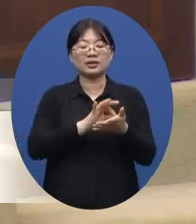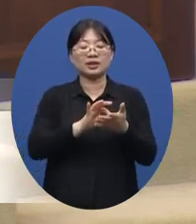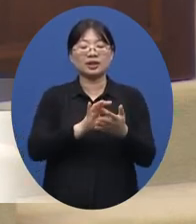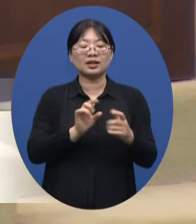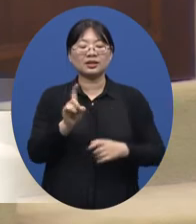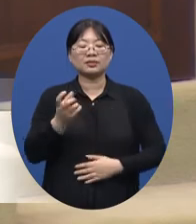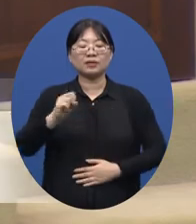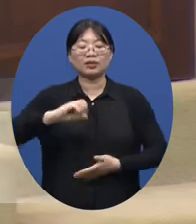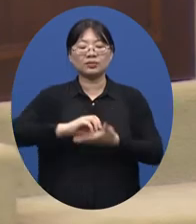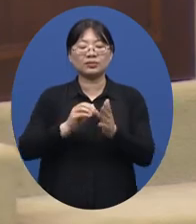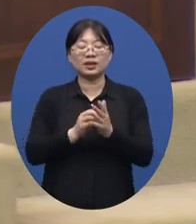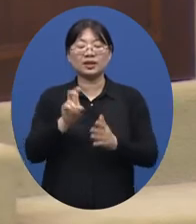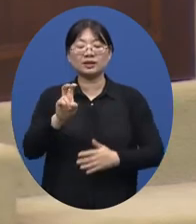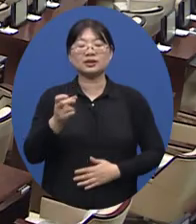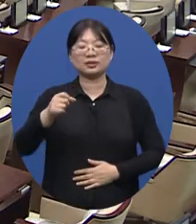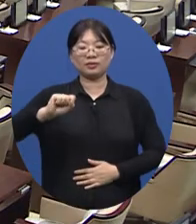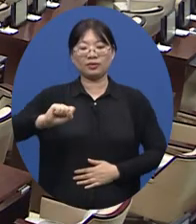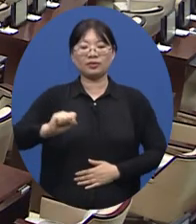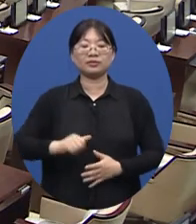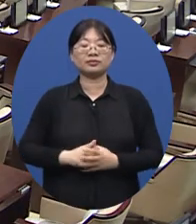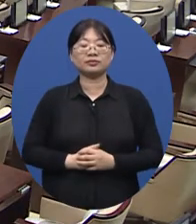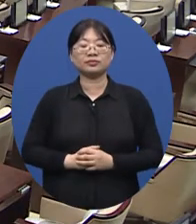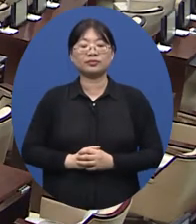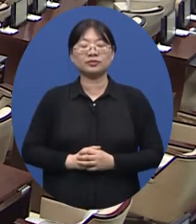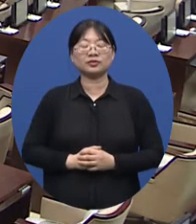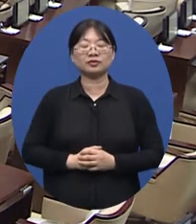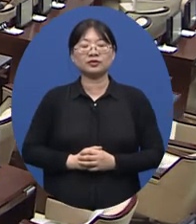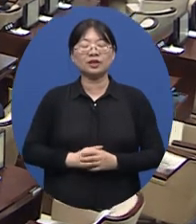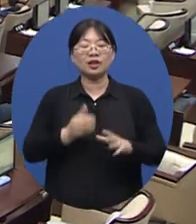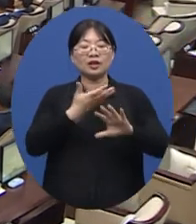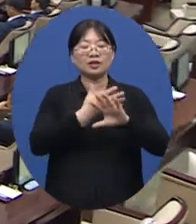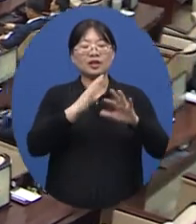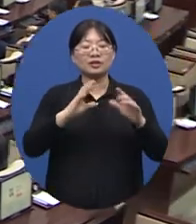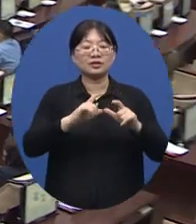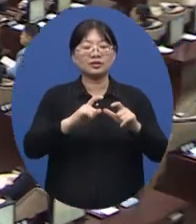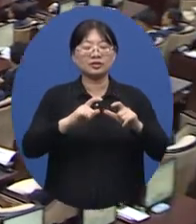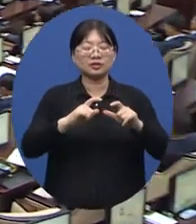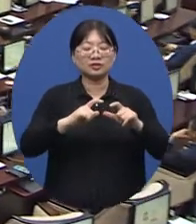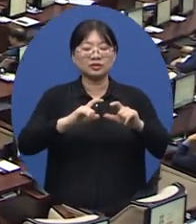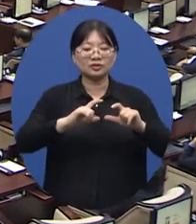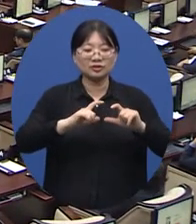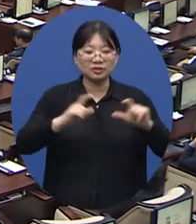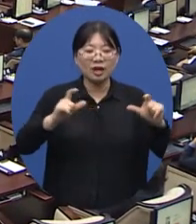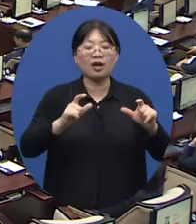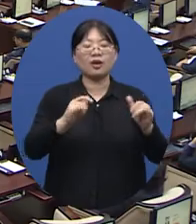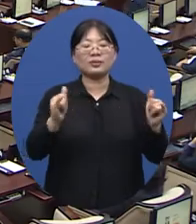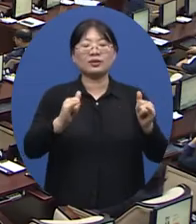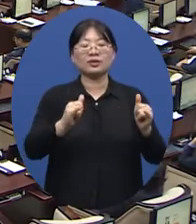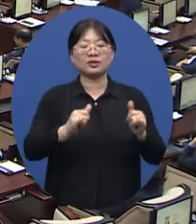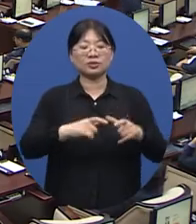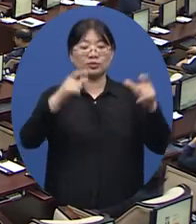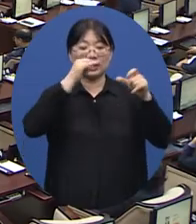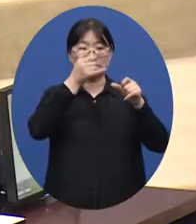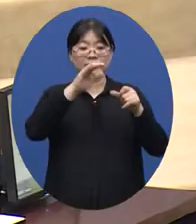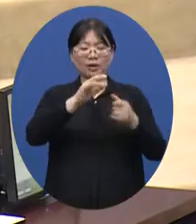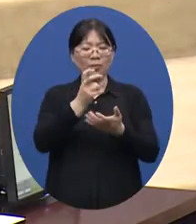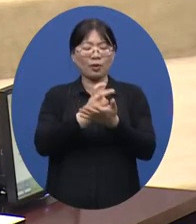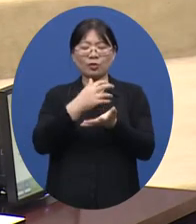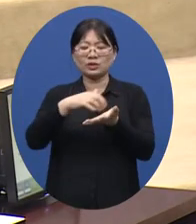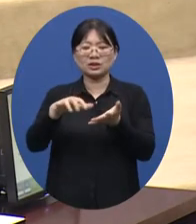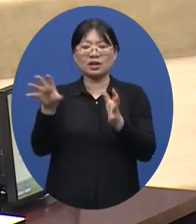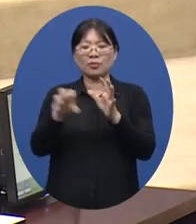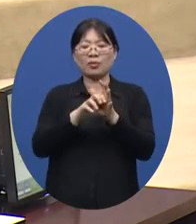쉬버 규모에서 25% 늘어가는 외국인 주빈 규모에도 불구하고 실제 법률상 인구로 집계되지 않고